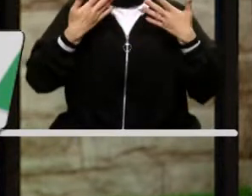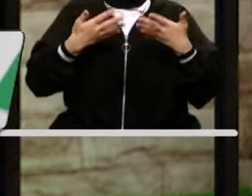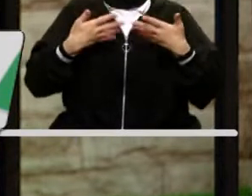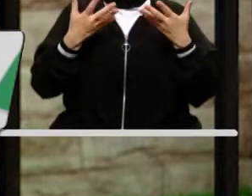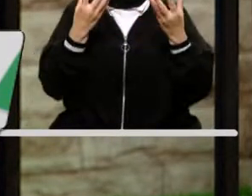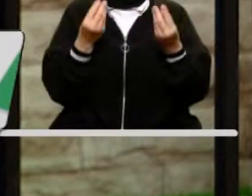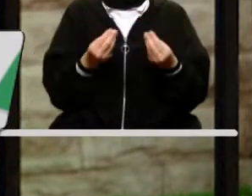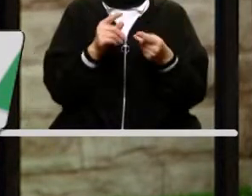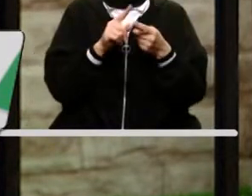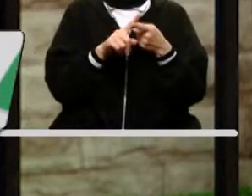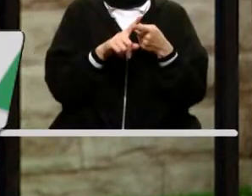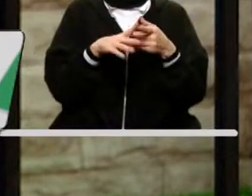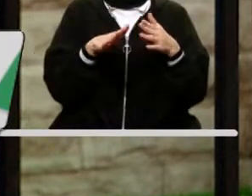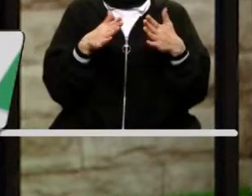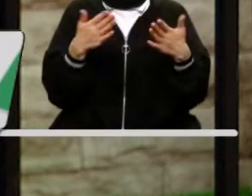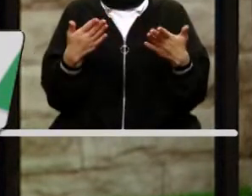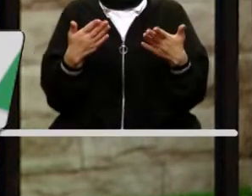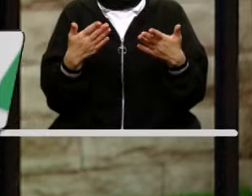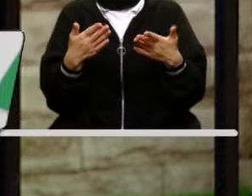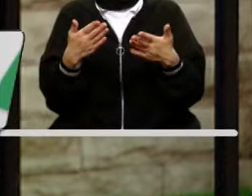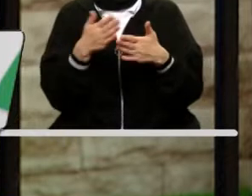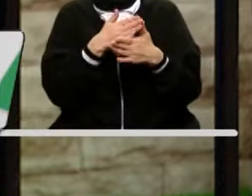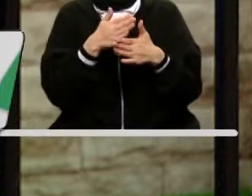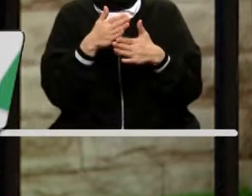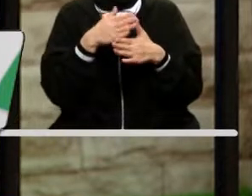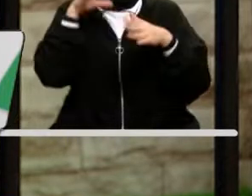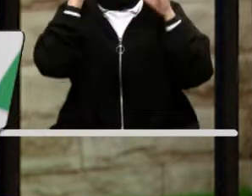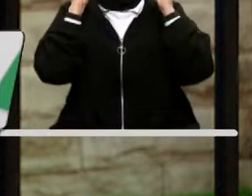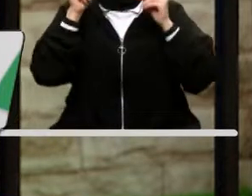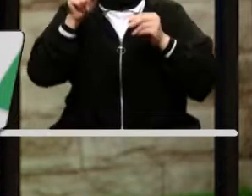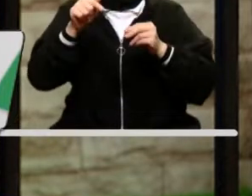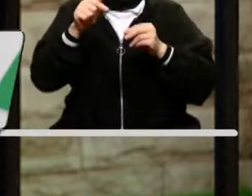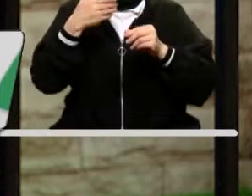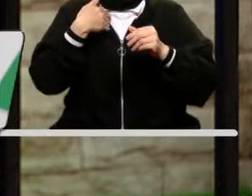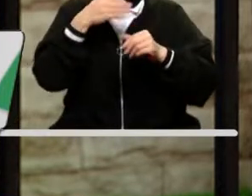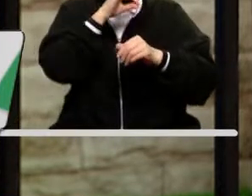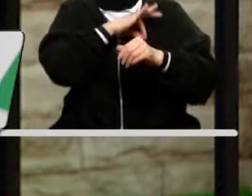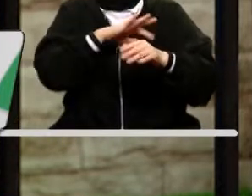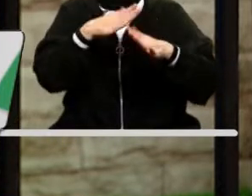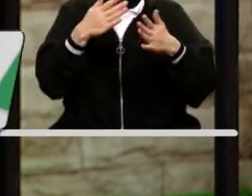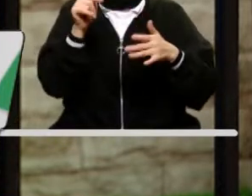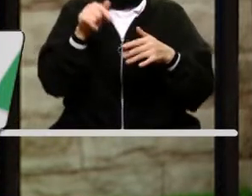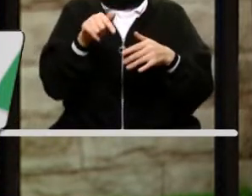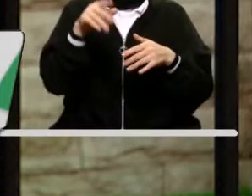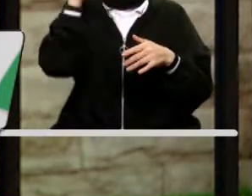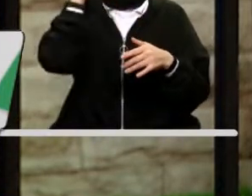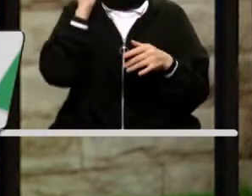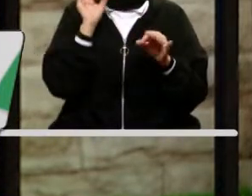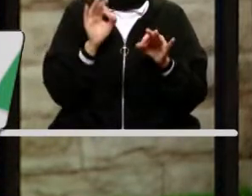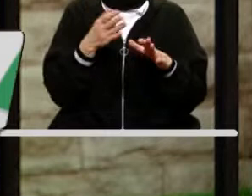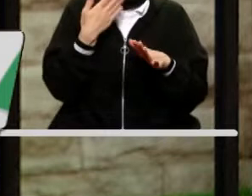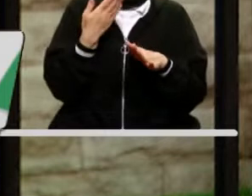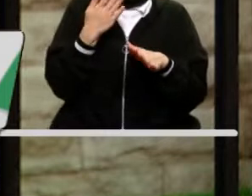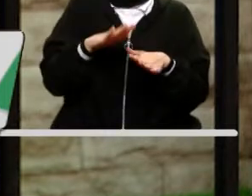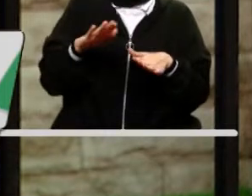onun bir yolunu bulacaktır. Neyi, niçin, neden öğreniyorum? Ne işime yarayacak bu benim? Şimdi çocuk sorar, matematikte logaritma benim ne işime